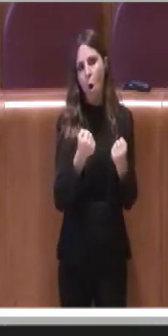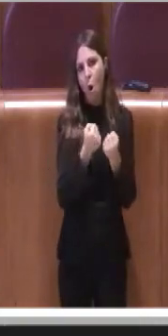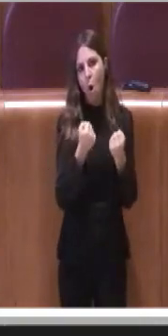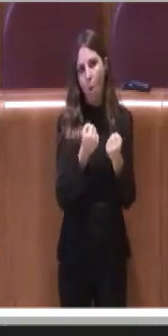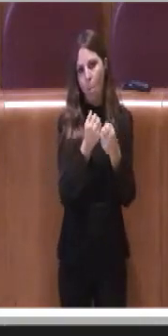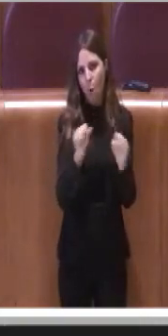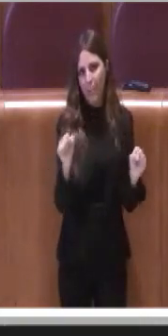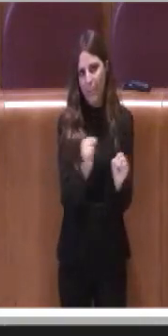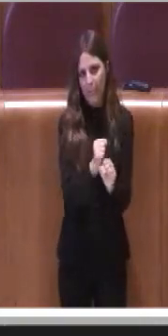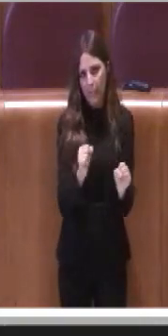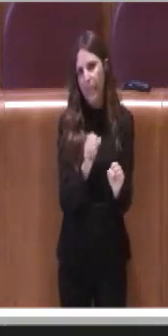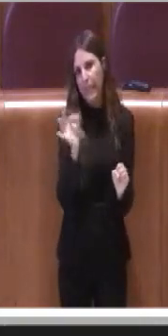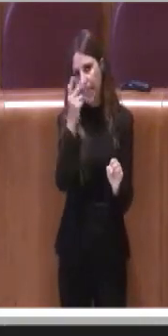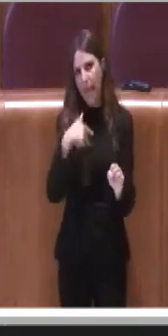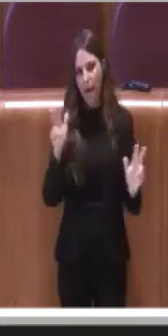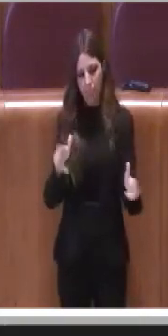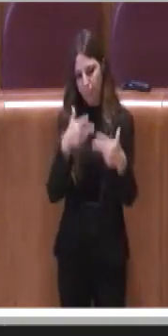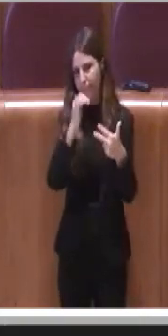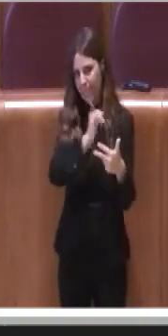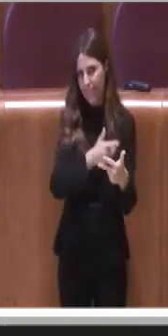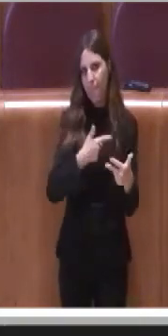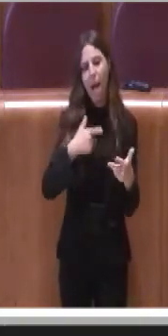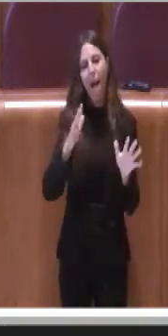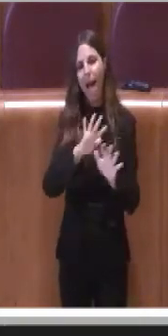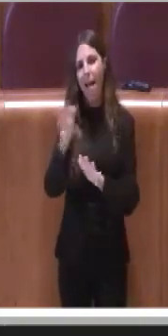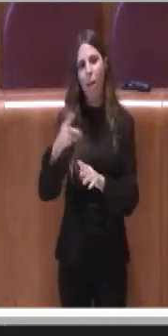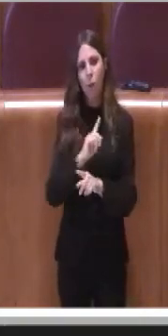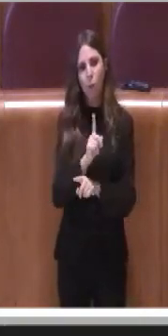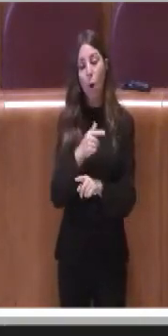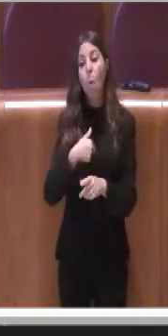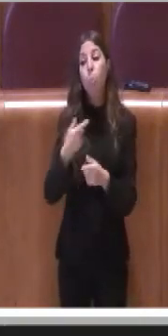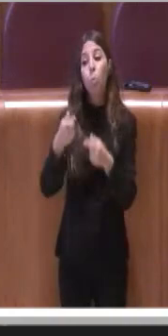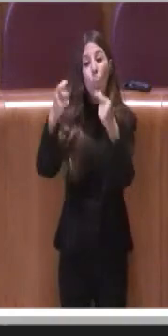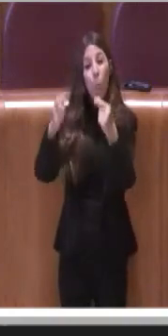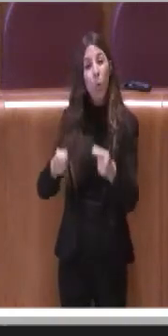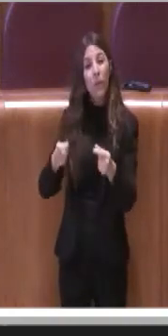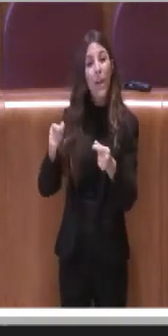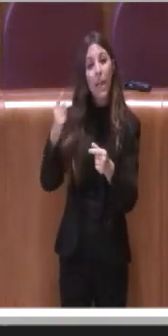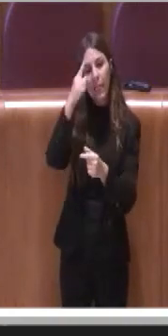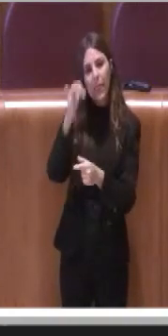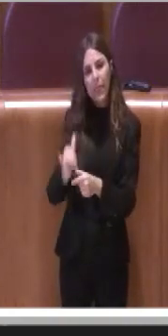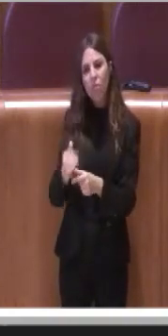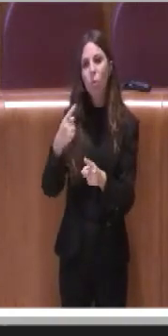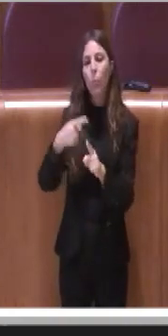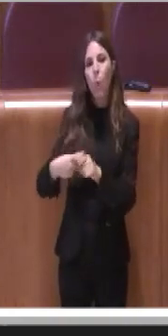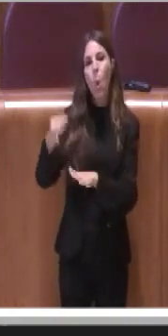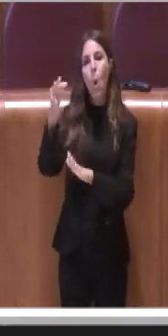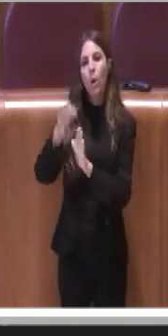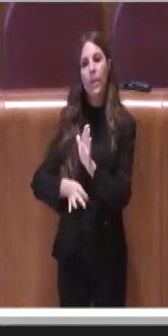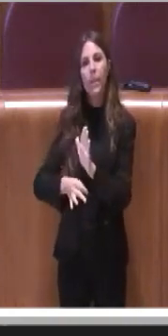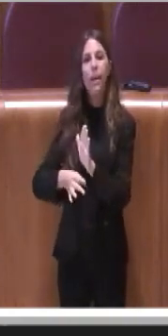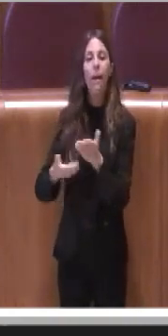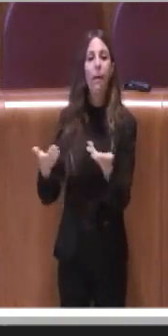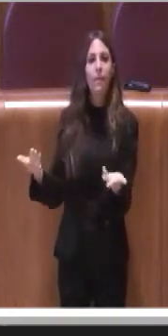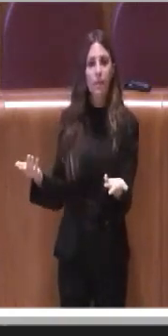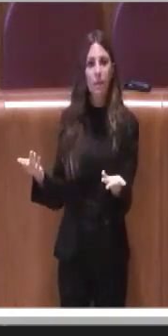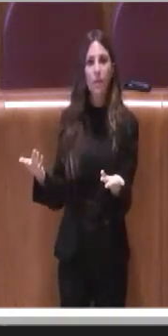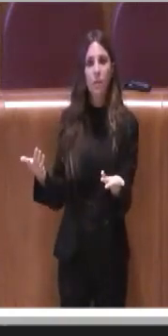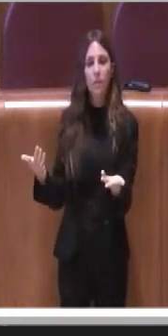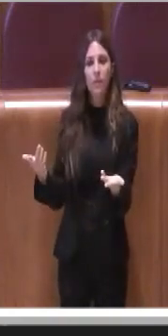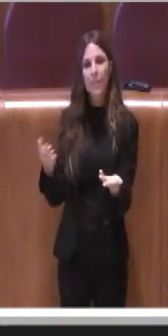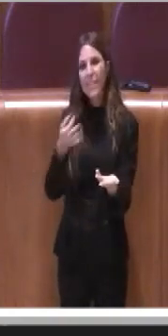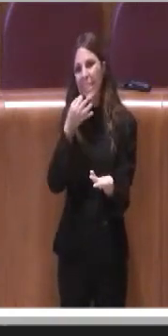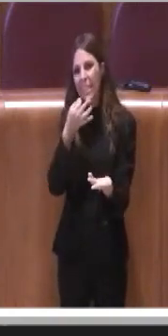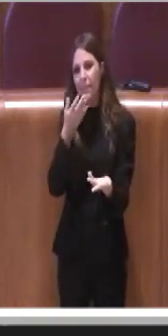e lo strumento di esecuzione come la piattaforma smart, l'ordinanza, il regolamento, tutti